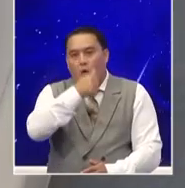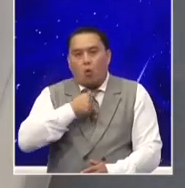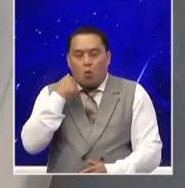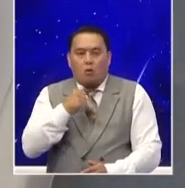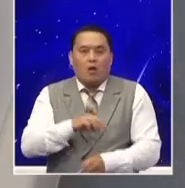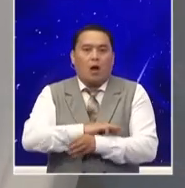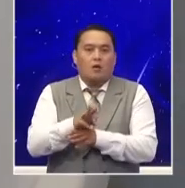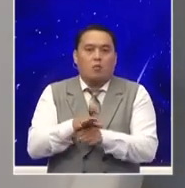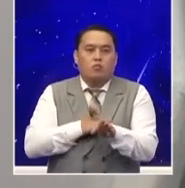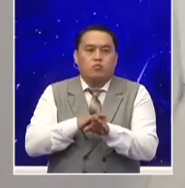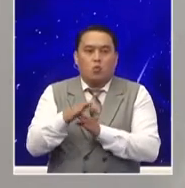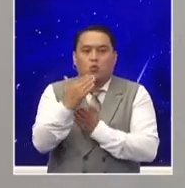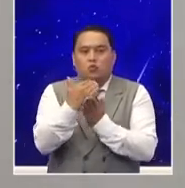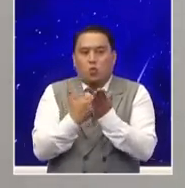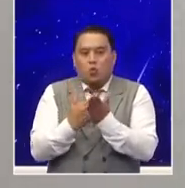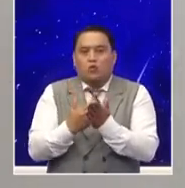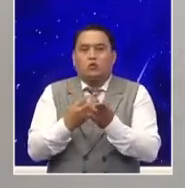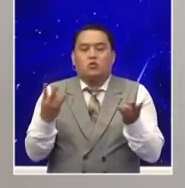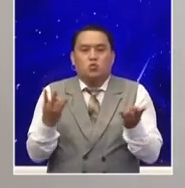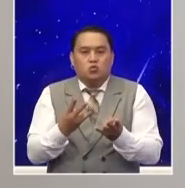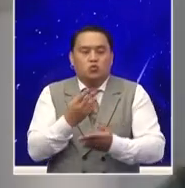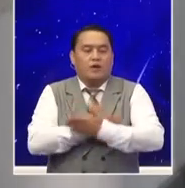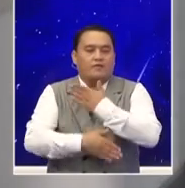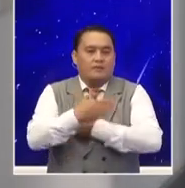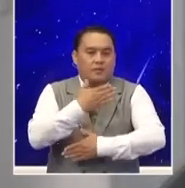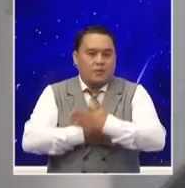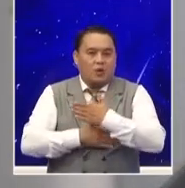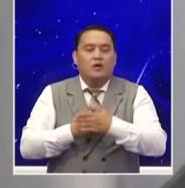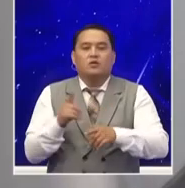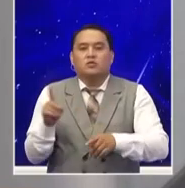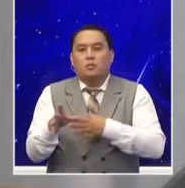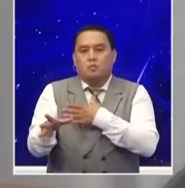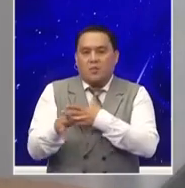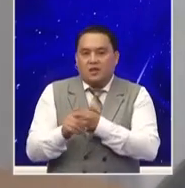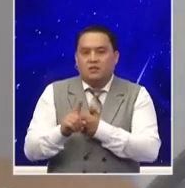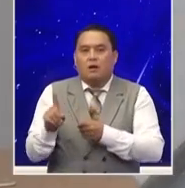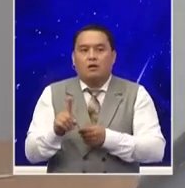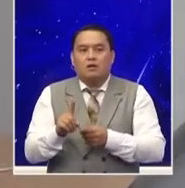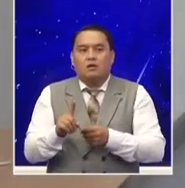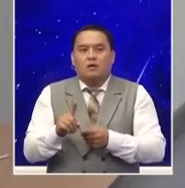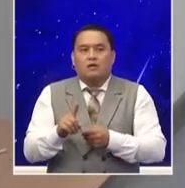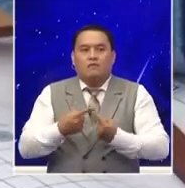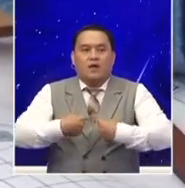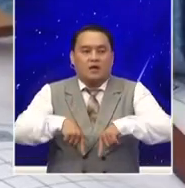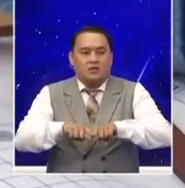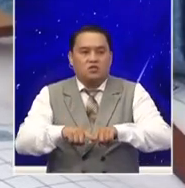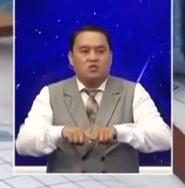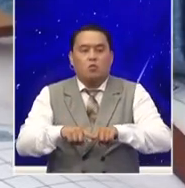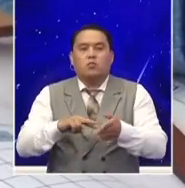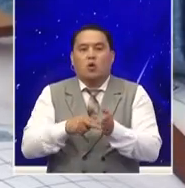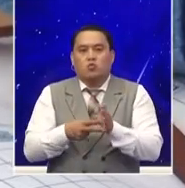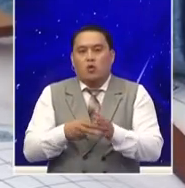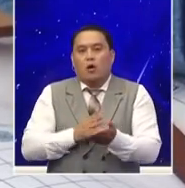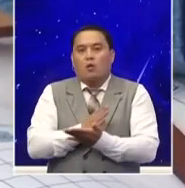портал охватит полный спектр услуг, необходимых для людей с особыми потребностями. Вместе с тем, как поделились с нами в ведомстве, через данную платформу